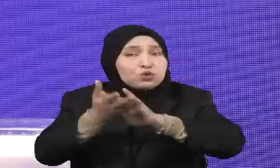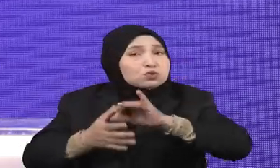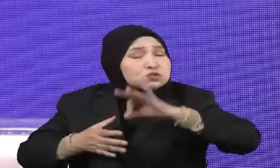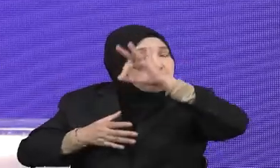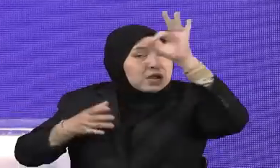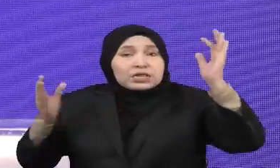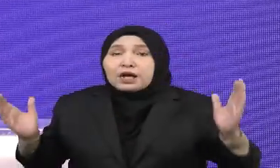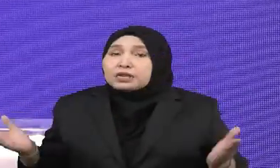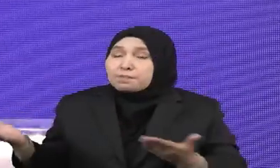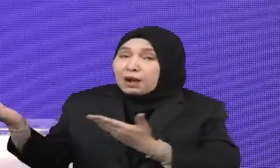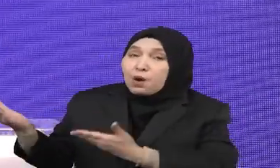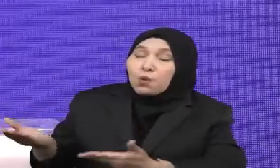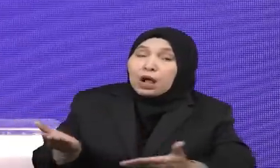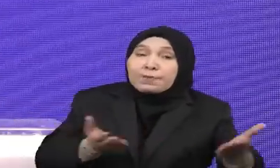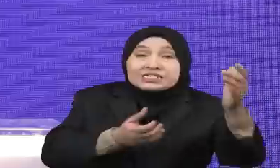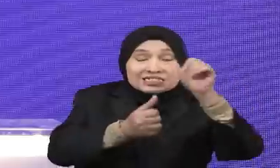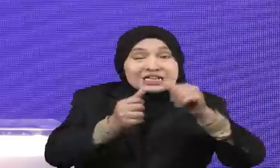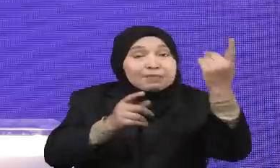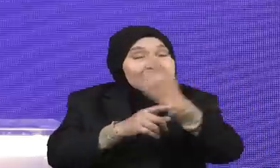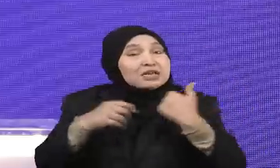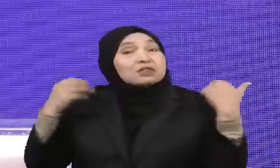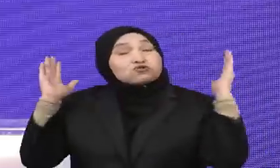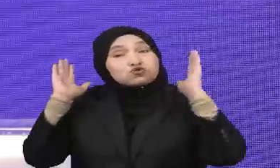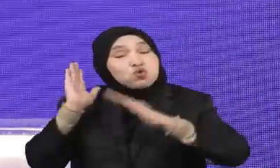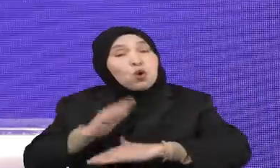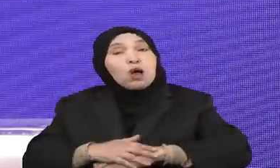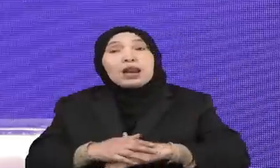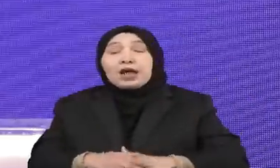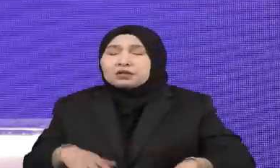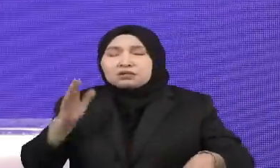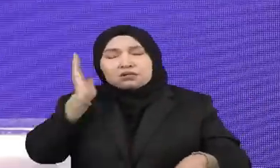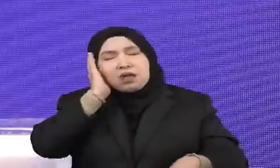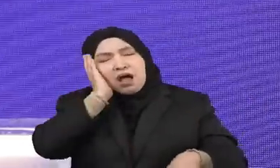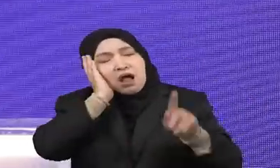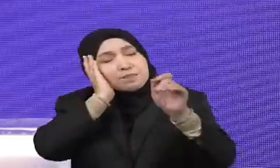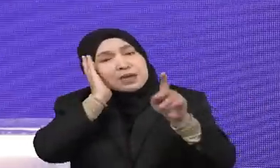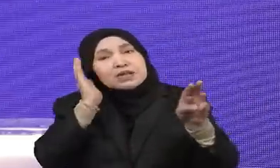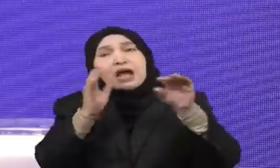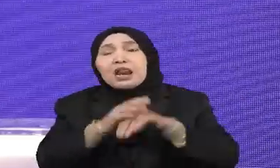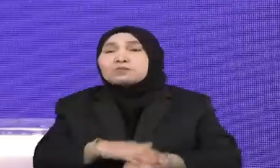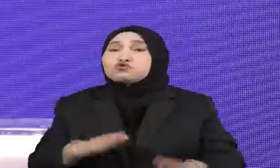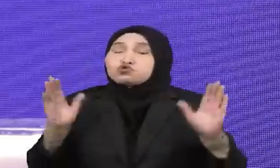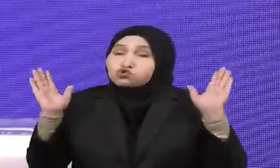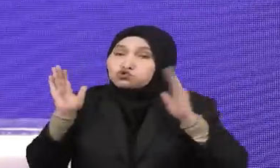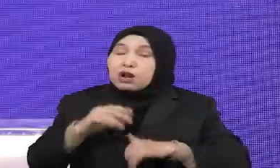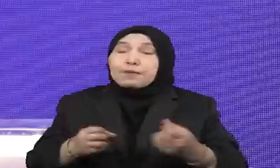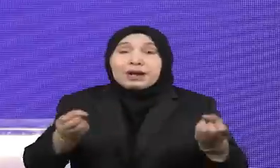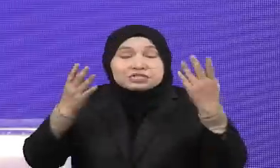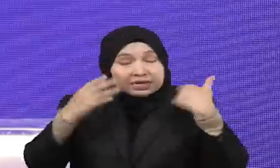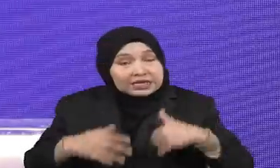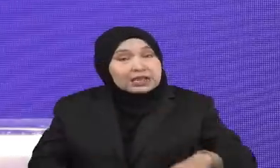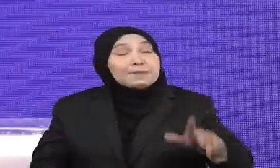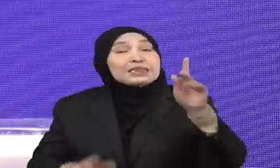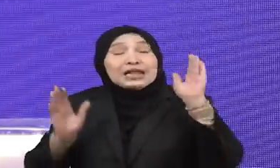yang dibawakan pada setiap kali kita salat hari raya itu salatnya kita takbir ketika dalam salat misalnya banyak kali dan juga kita bertakbir